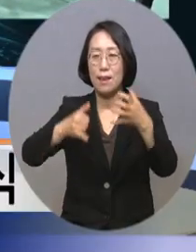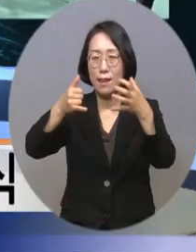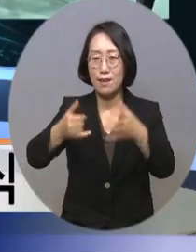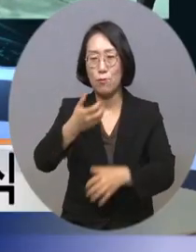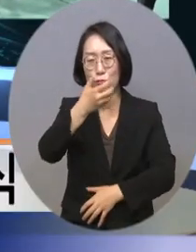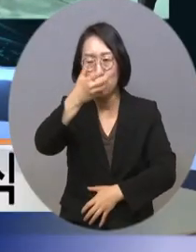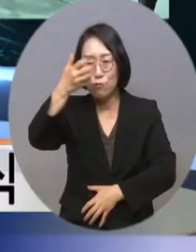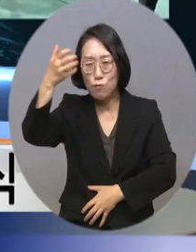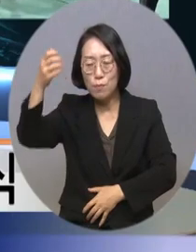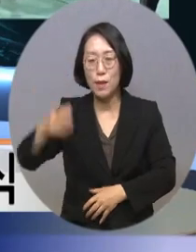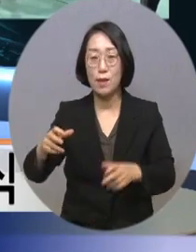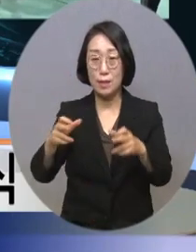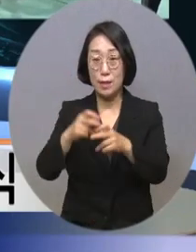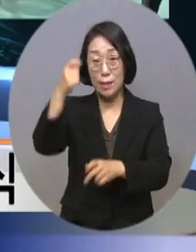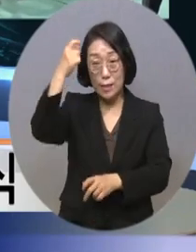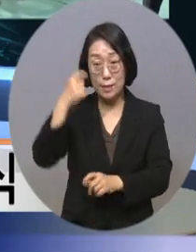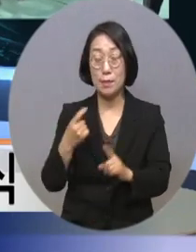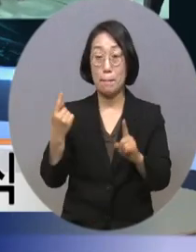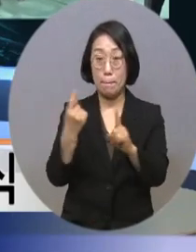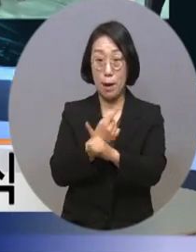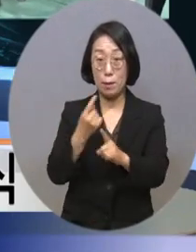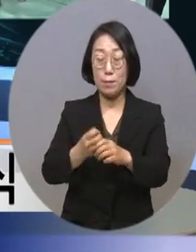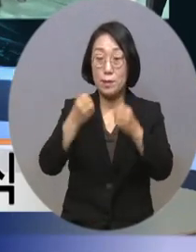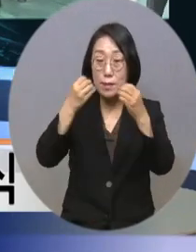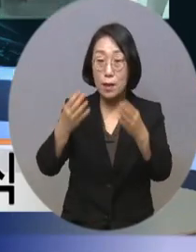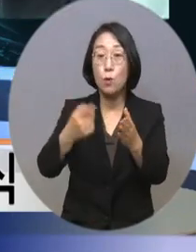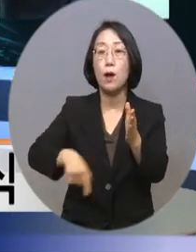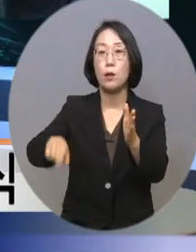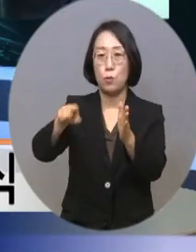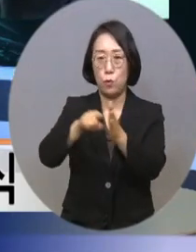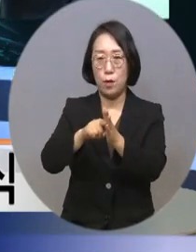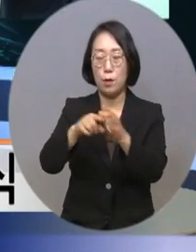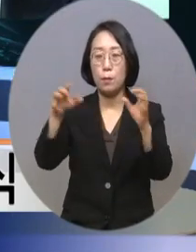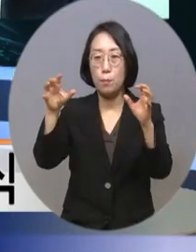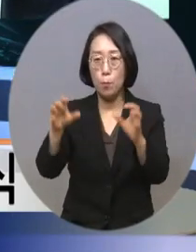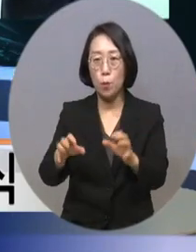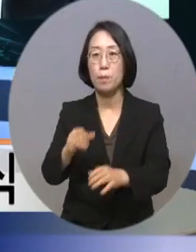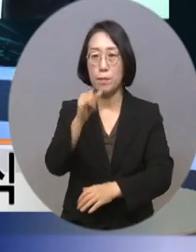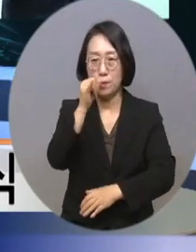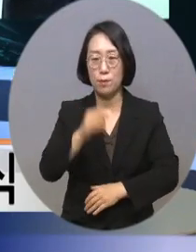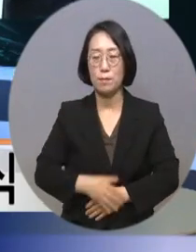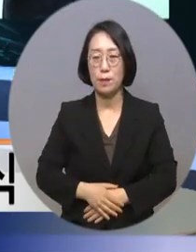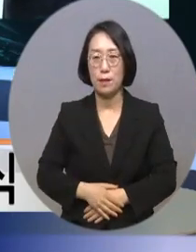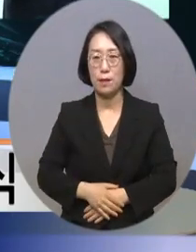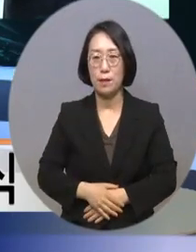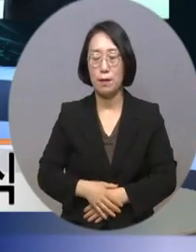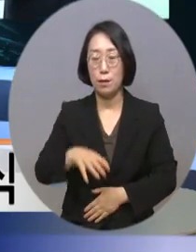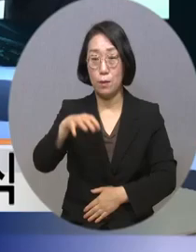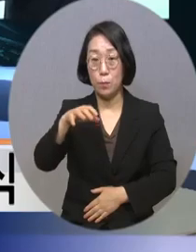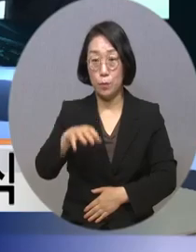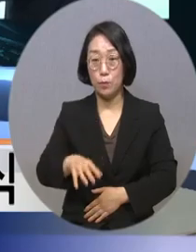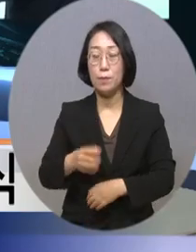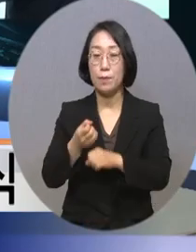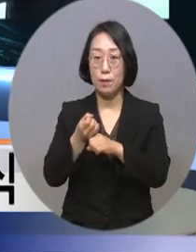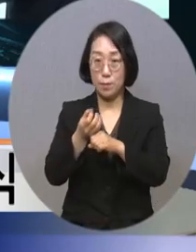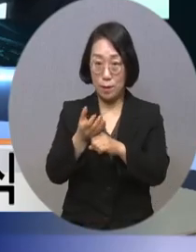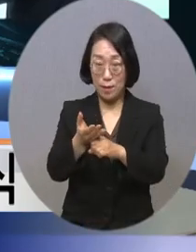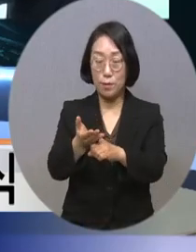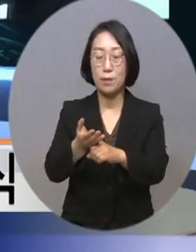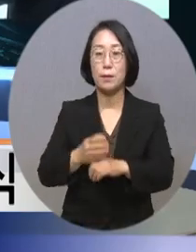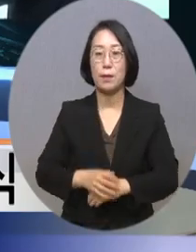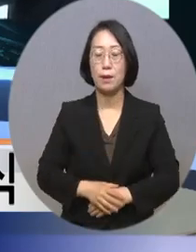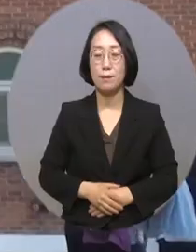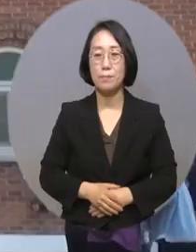꿈꾸며 장애인에 대한 인식을 새롭게 다지는 뜻깊은 자리가 마련됐습니다. 현장에서 장유진 기자가 전합니다.